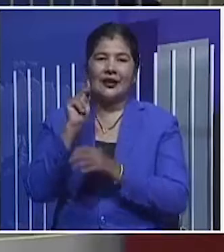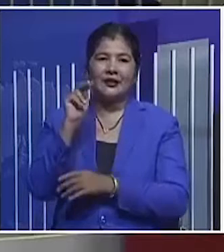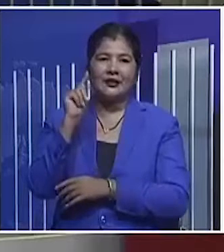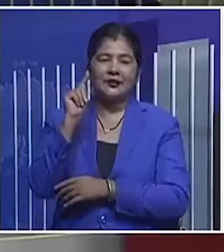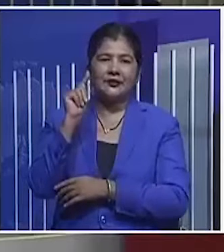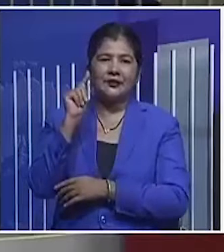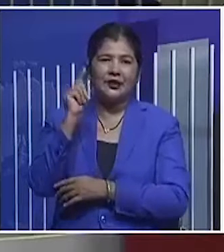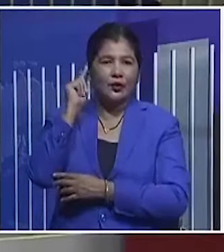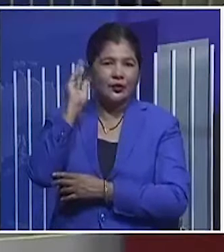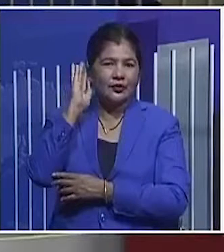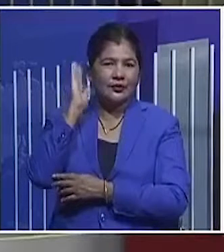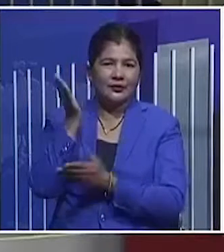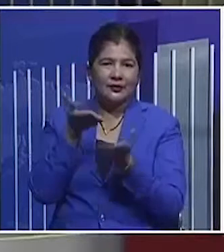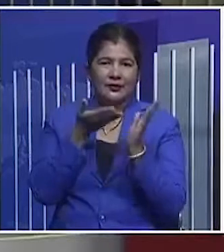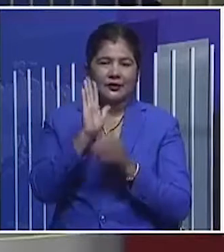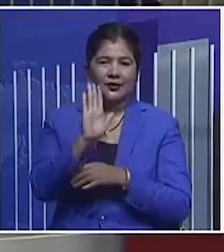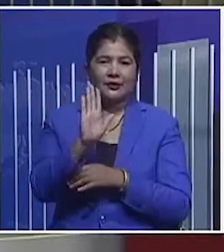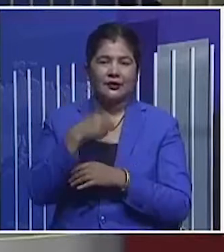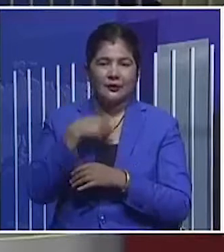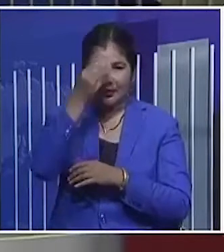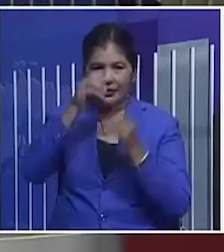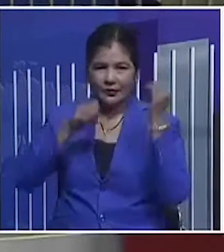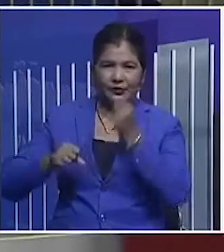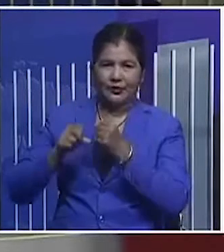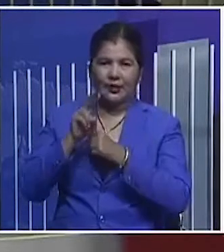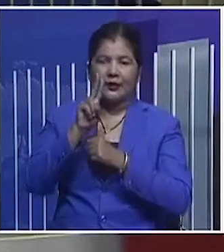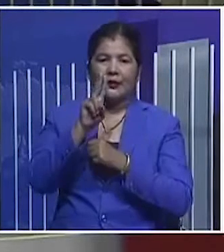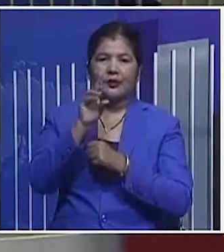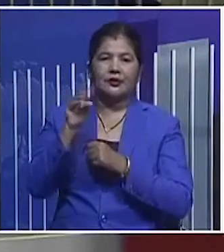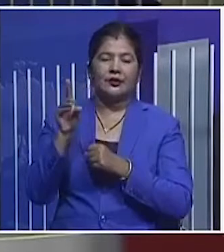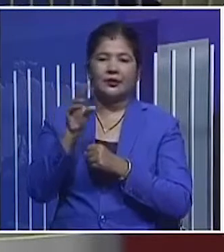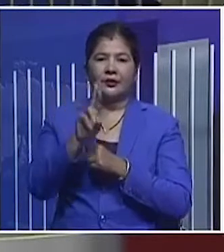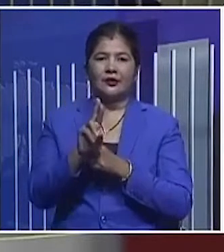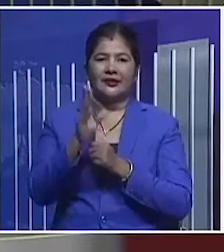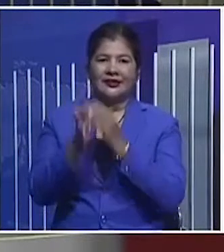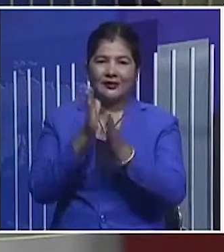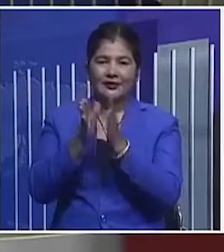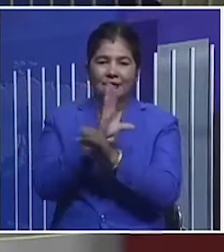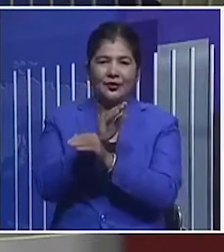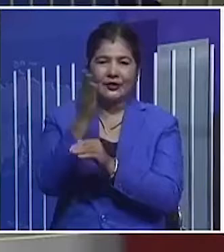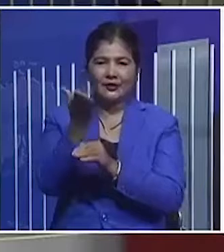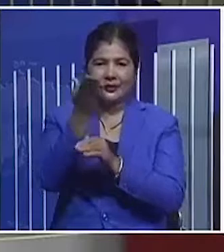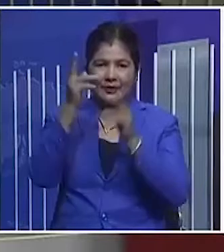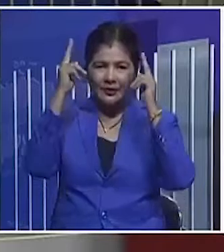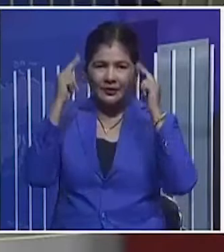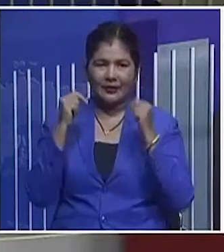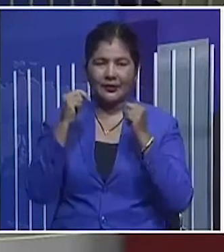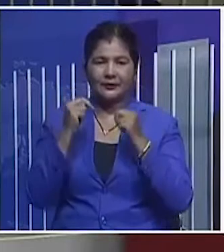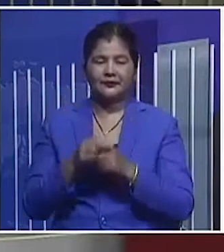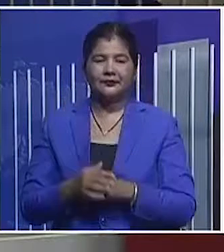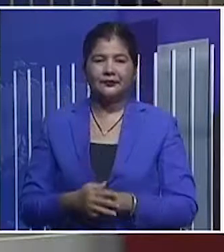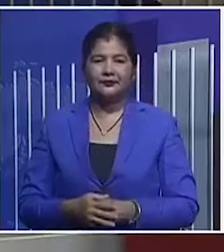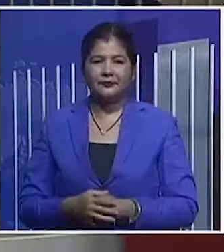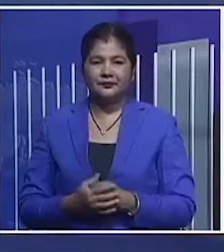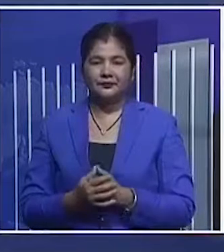नमस्कार, एनटीभी कोल्हापुर समाचारमा स्वागत छ। म दुर्गा भट्ट र सांकेतिकरणमा हुनुहुन्छ दोभाषे